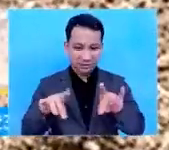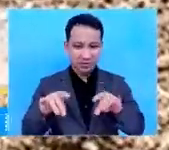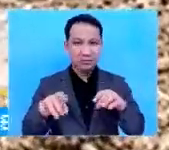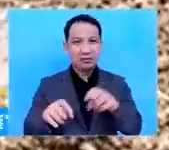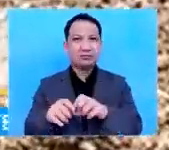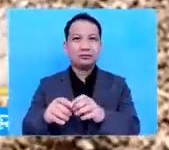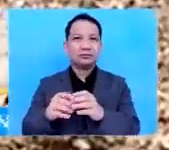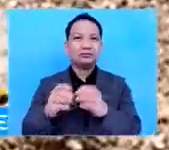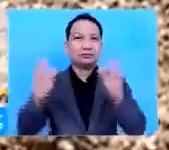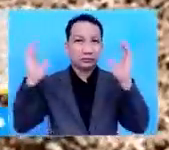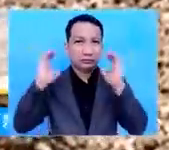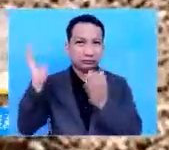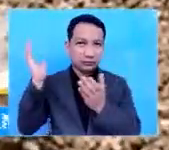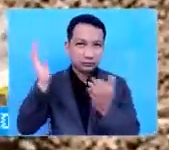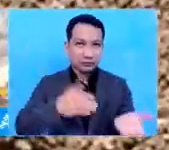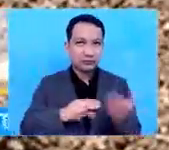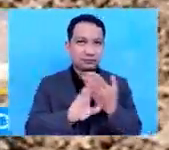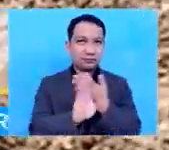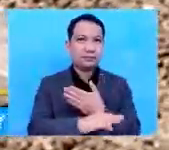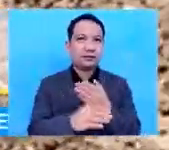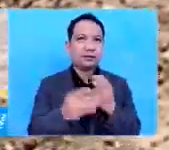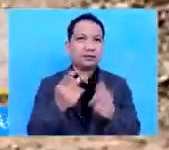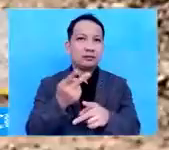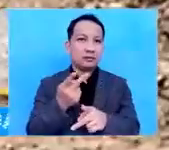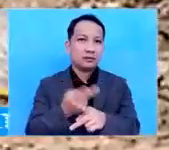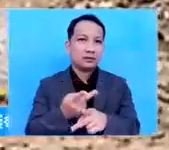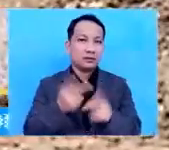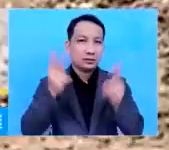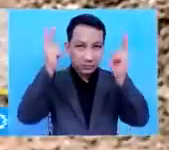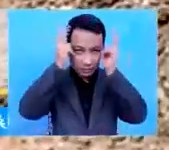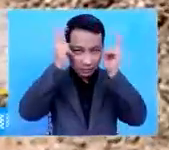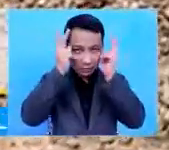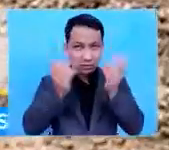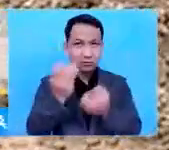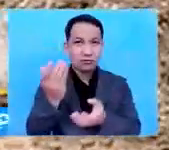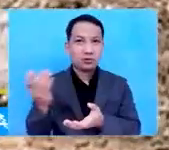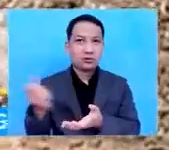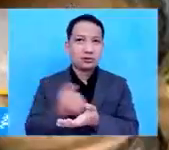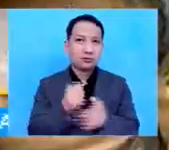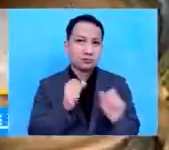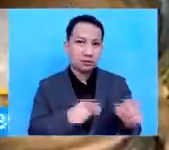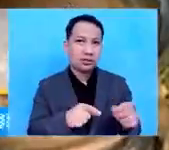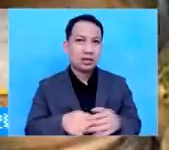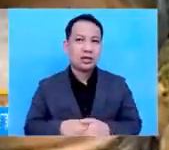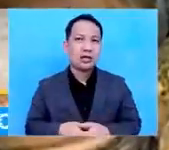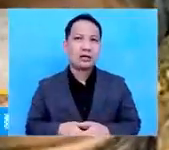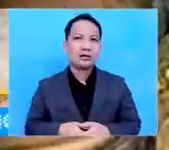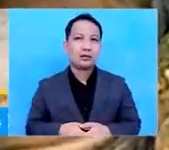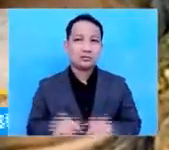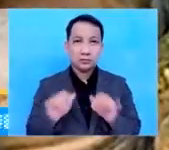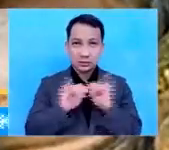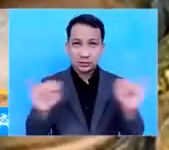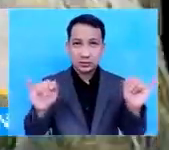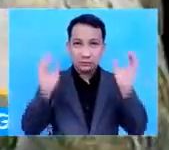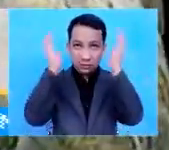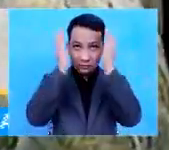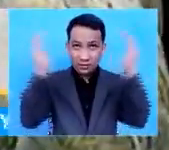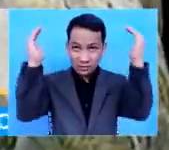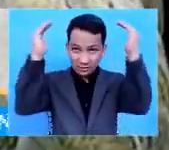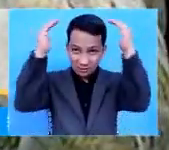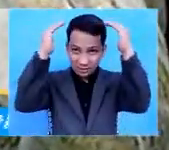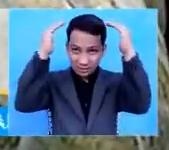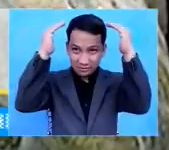Bagsak na lang na ibinebenta ng mga magsasaka ang kanilang gulay para nang maibenta pa. Kagaya na lang ng kalabasa na